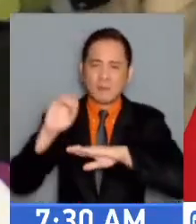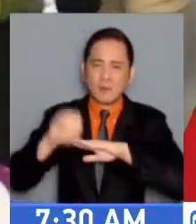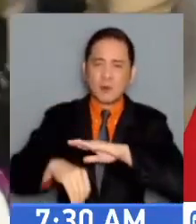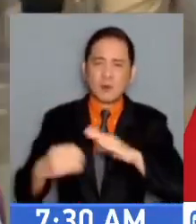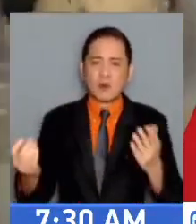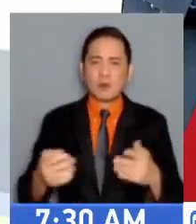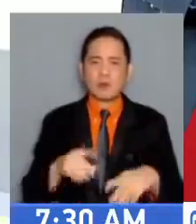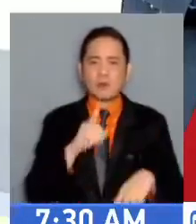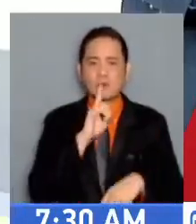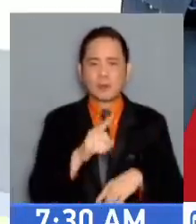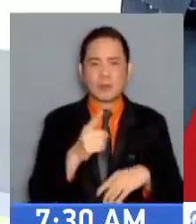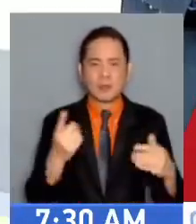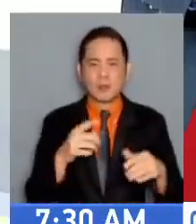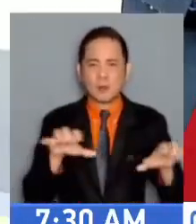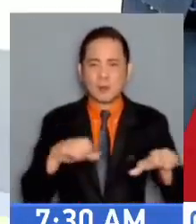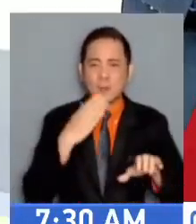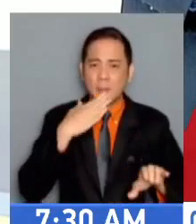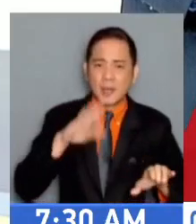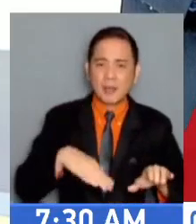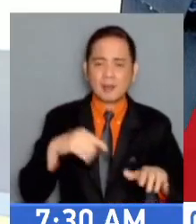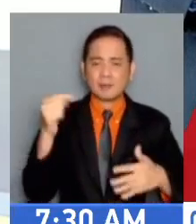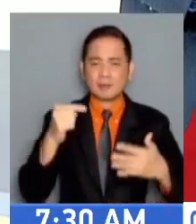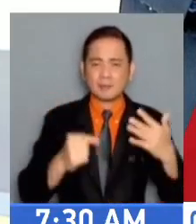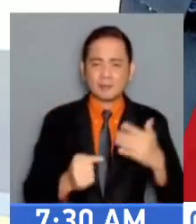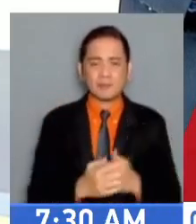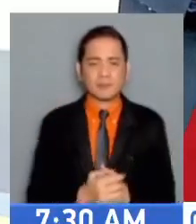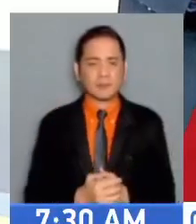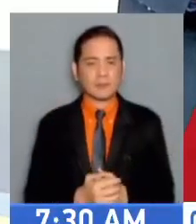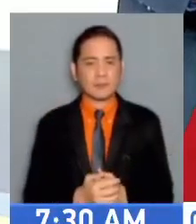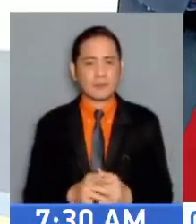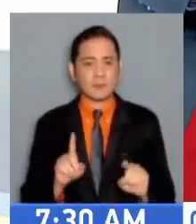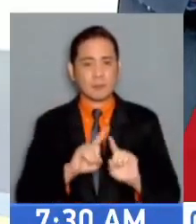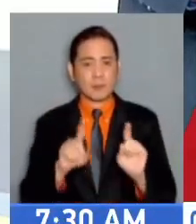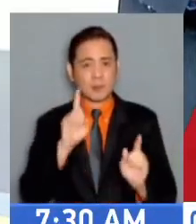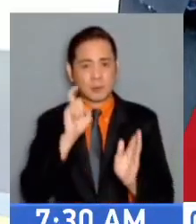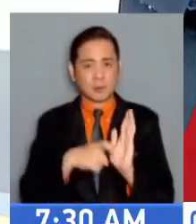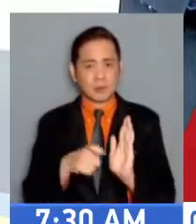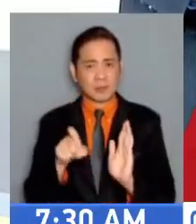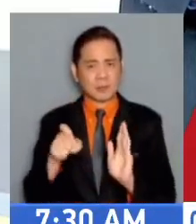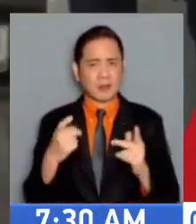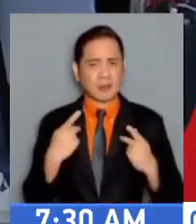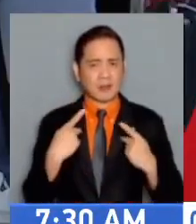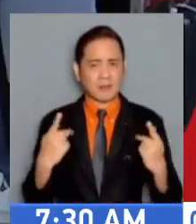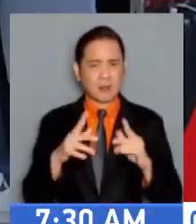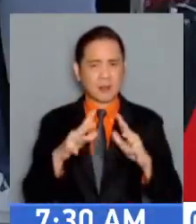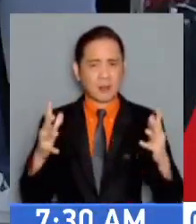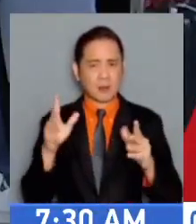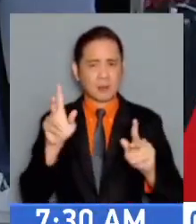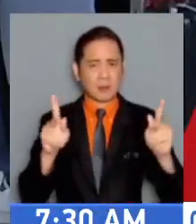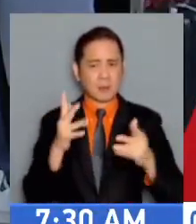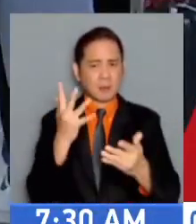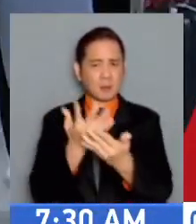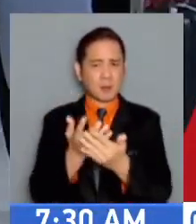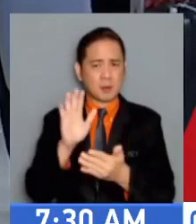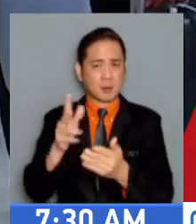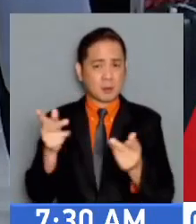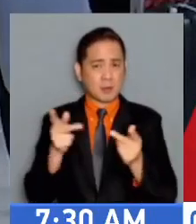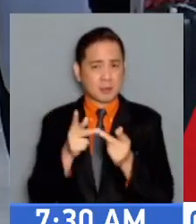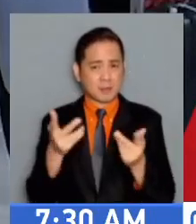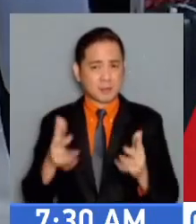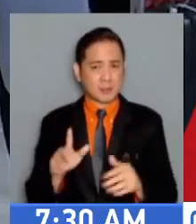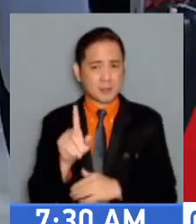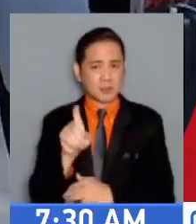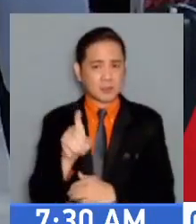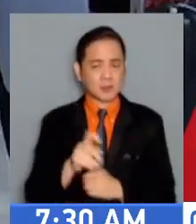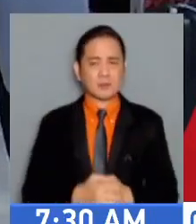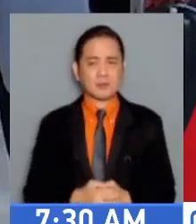may reklamo na kayo na ang dami nang nakakulong sa lugar ninyo, ah. It's really, ito Egan, hindi naman siya, medyo open secret